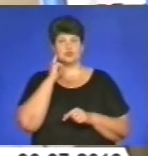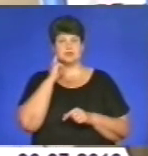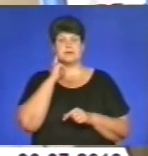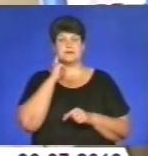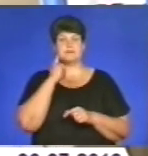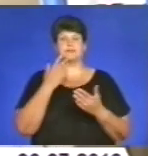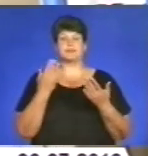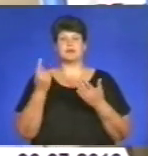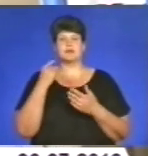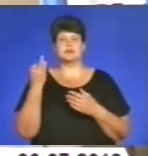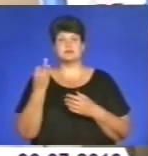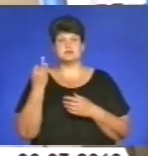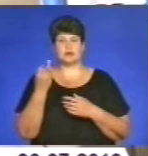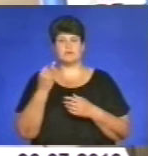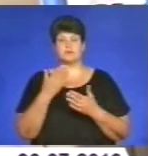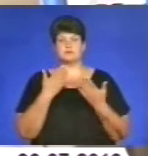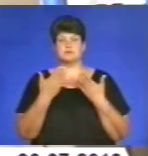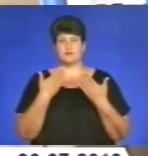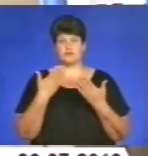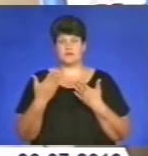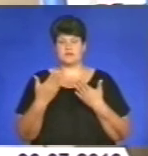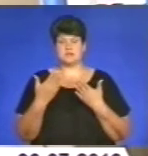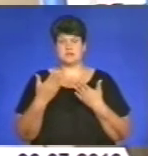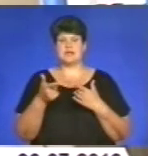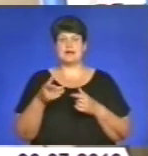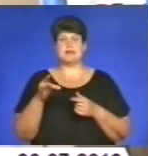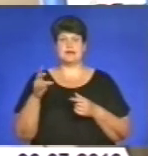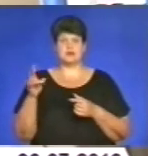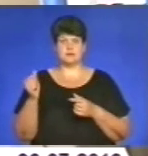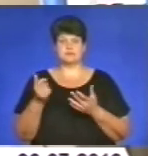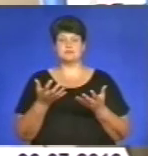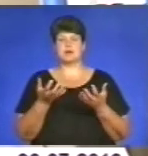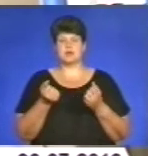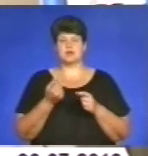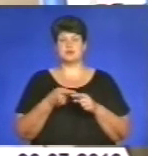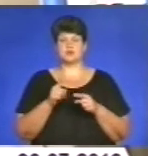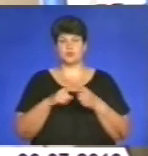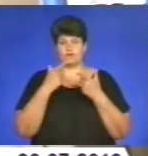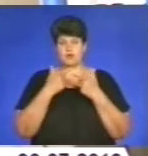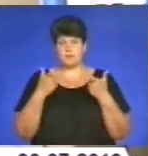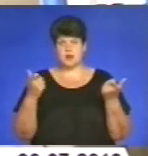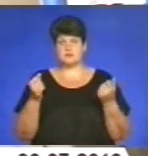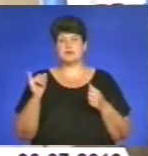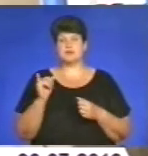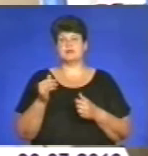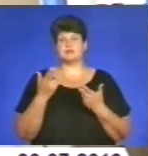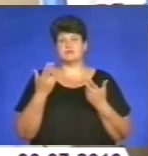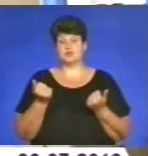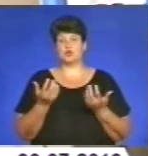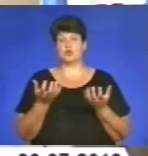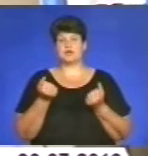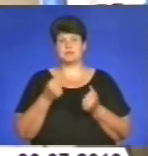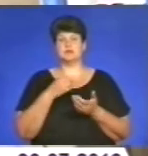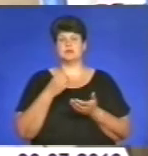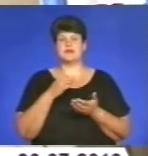цікаво поспілкуватися з генералом, сприйняти якусь нову інформацію, звичайно, і отримати відповіді